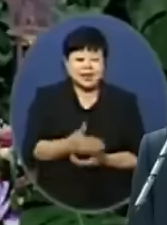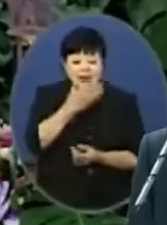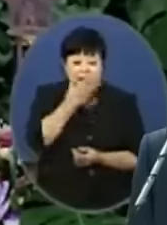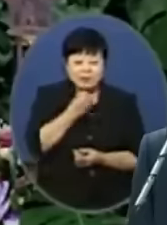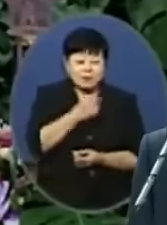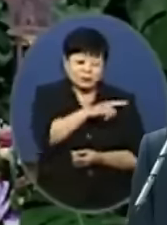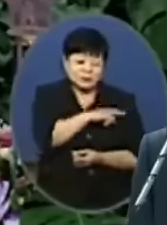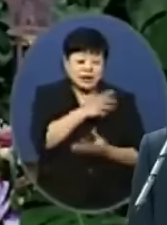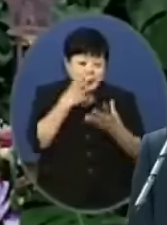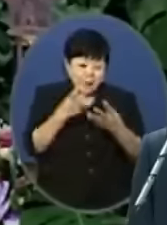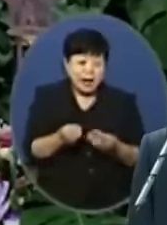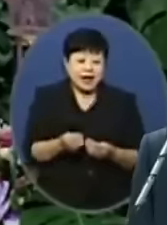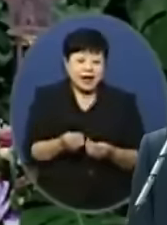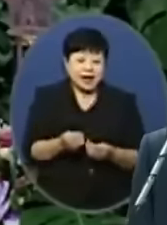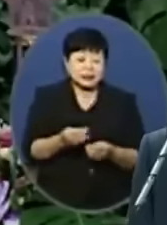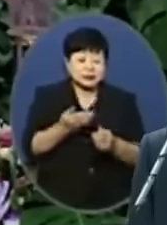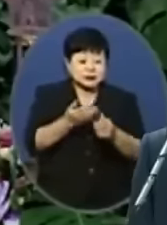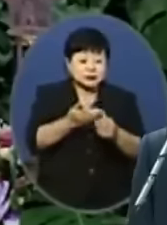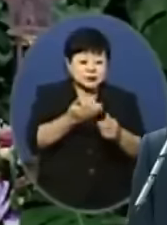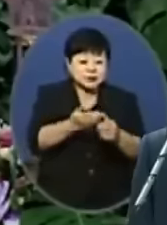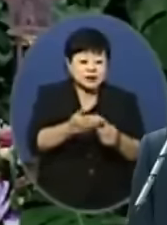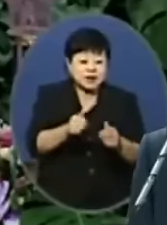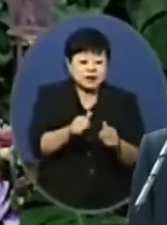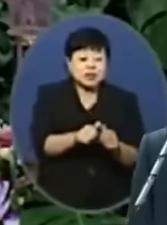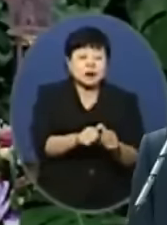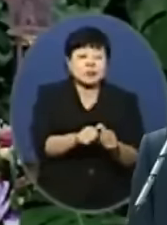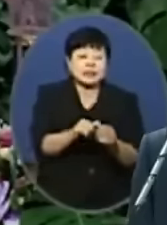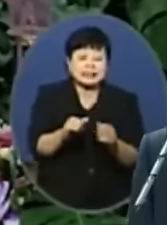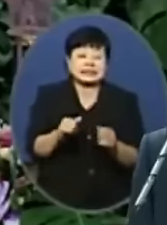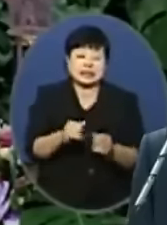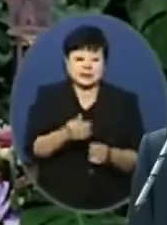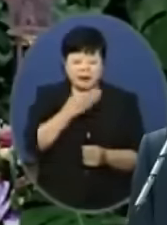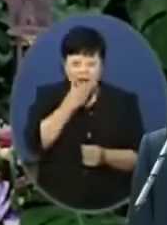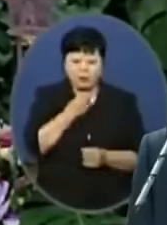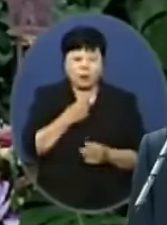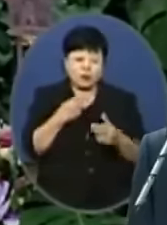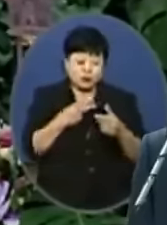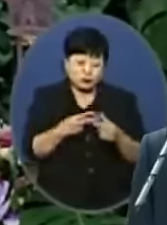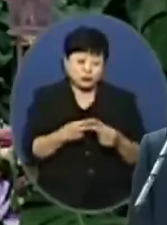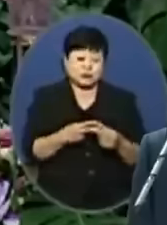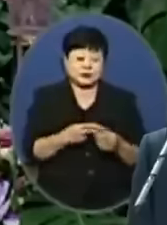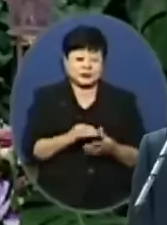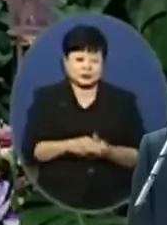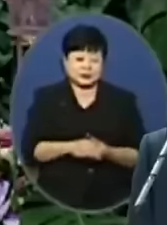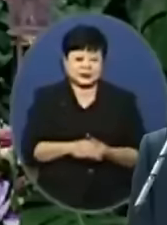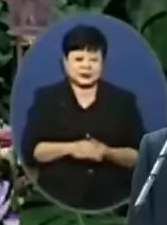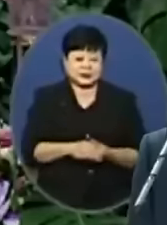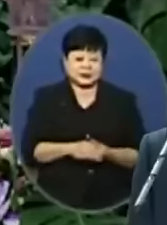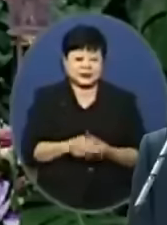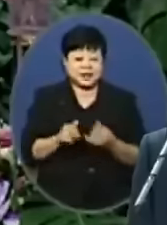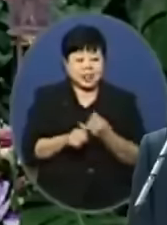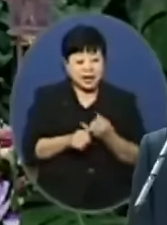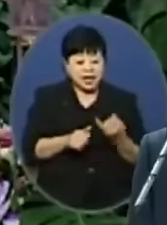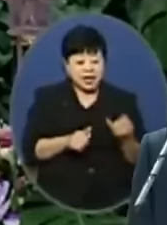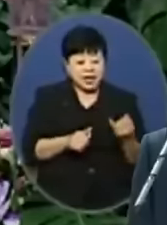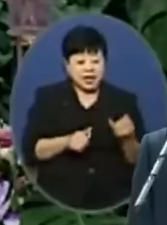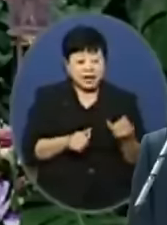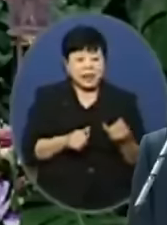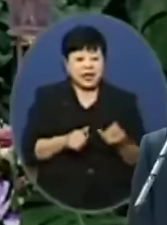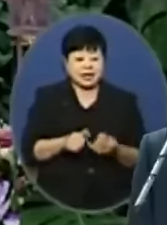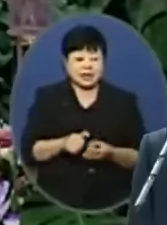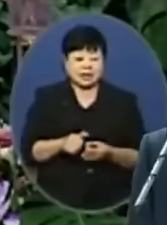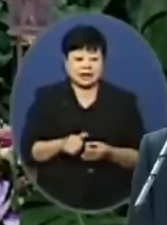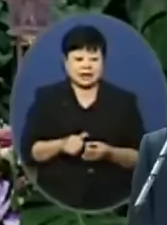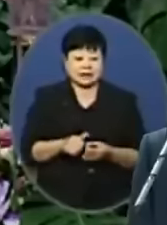행복이 가장 많은 영향을 미치는 사람은 바로 옆에 사는 이웃입니다. 그 다음으로 만일 아내가 사는 친구